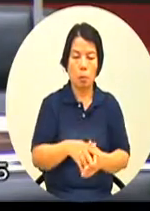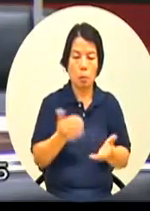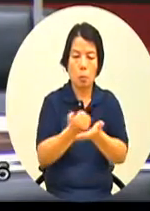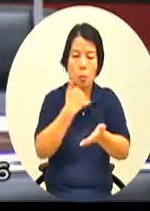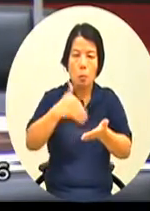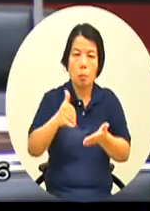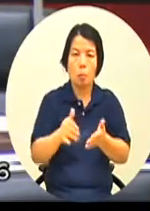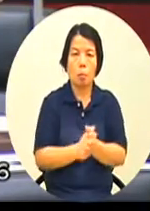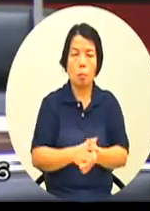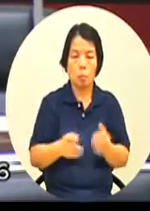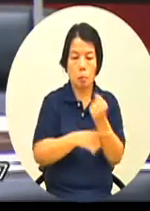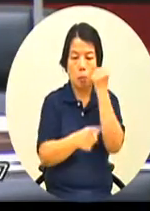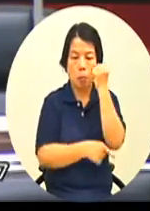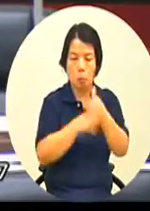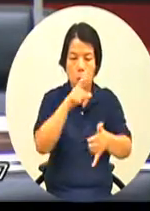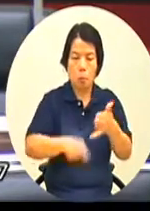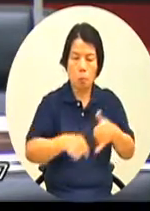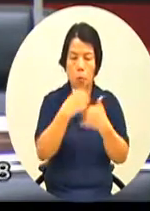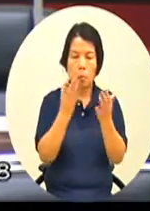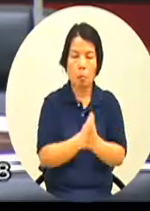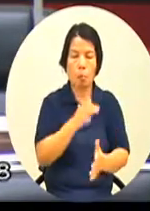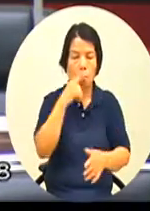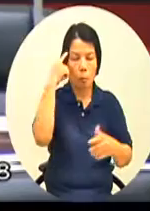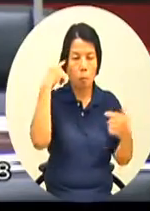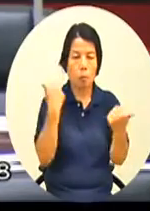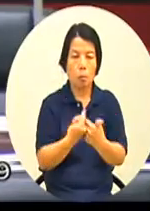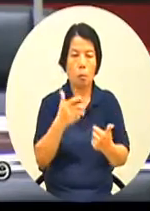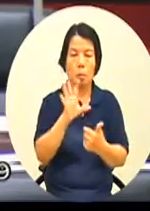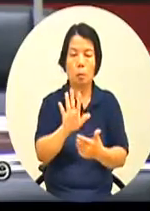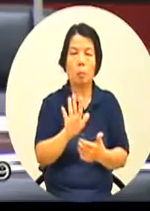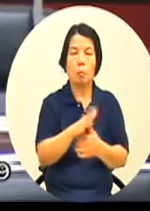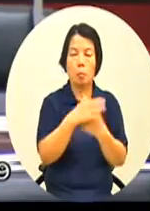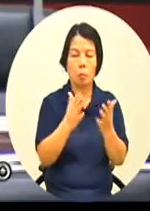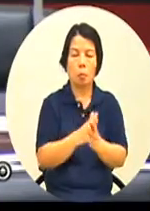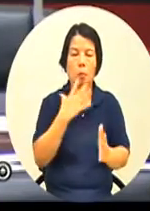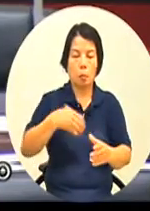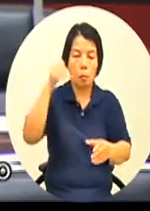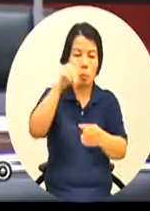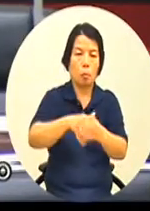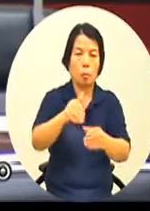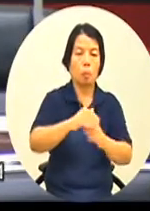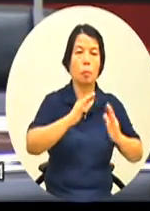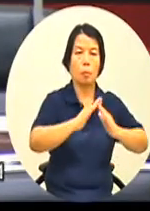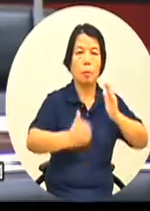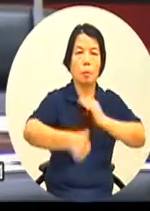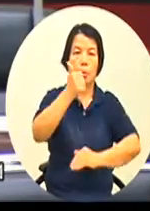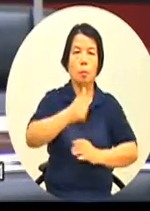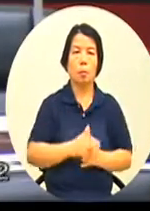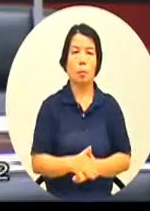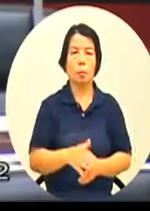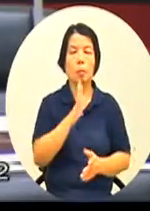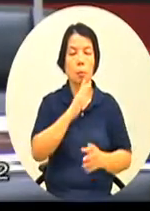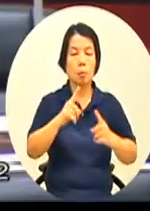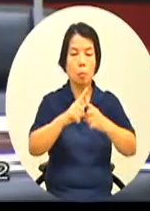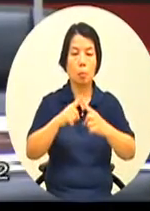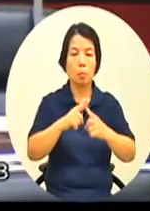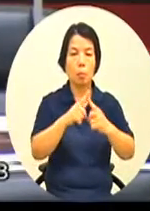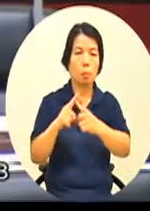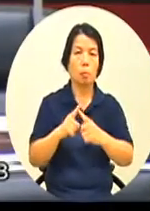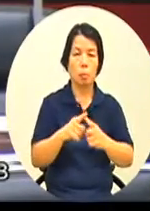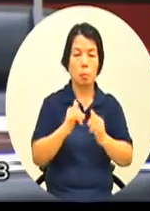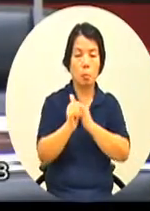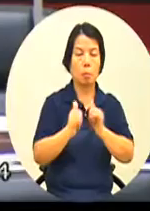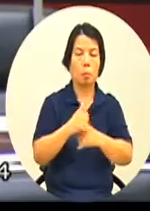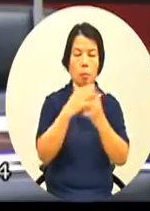见不一样怎么样？意见不一样就是投票啊。那市长呢？市长是人民投给他，哎，这